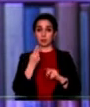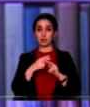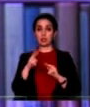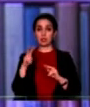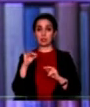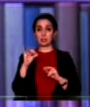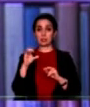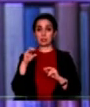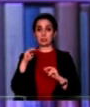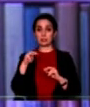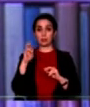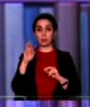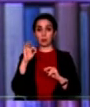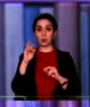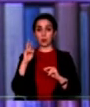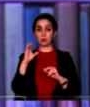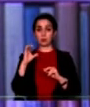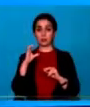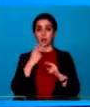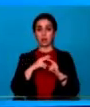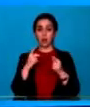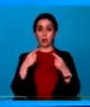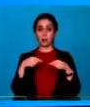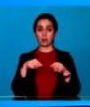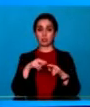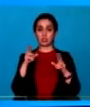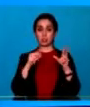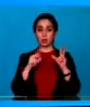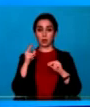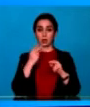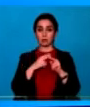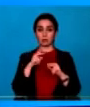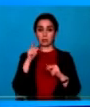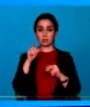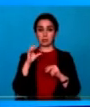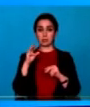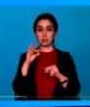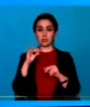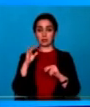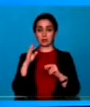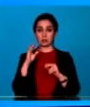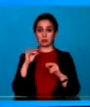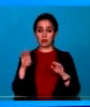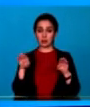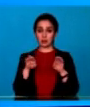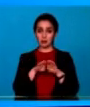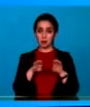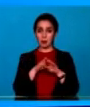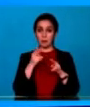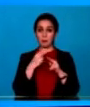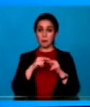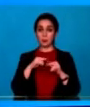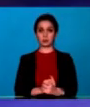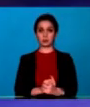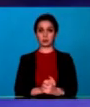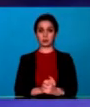box obyekti hisoblanadi. List box obyekti bizda standart panelning o'ngdan 7-chi tugmasi